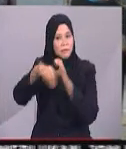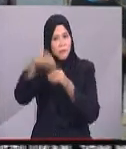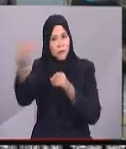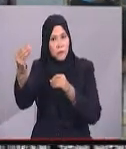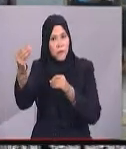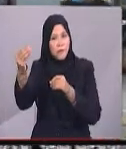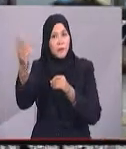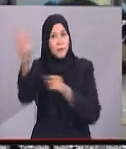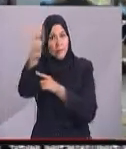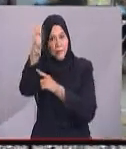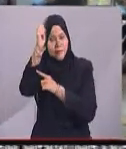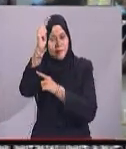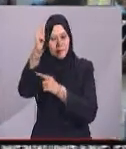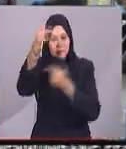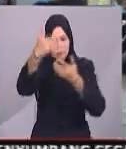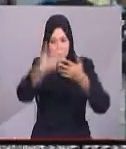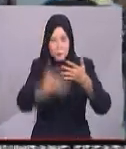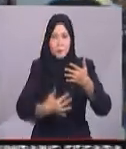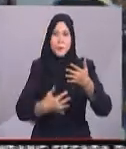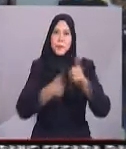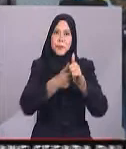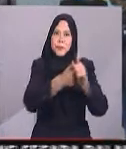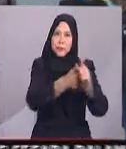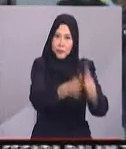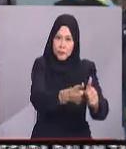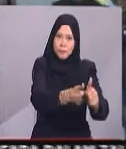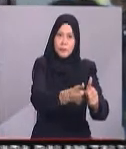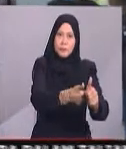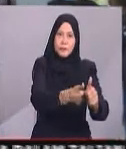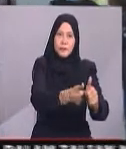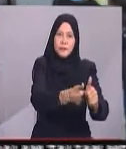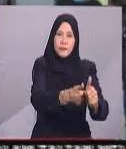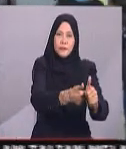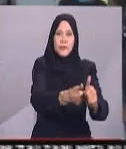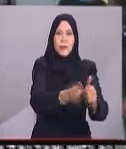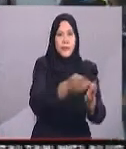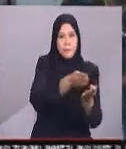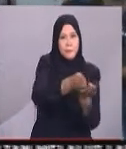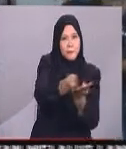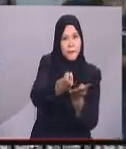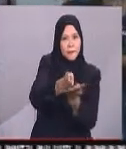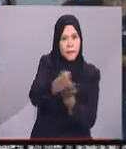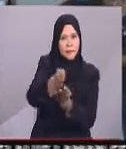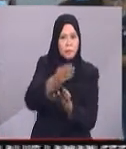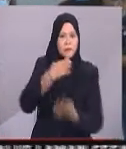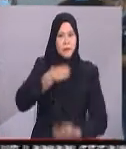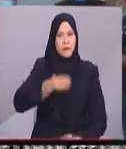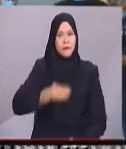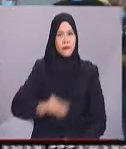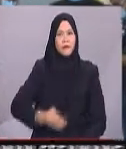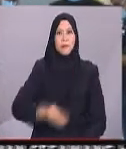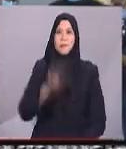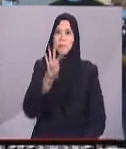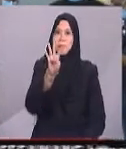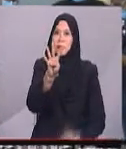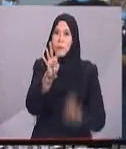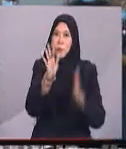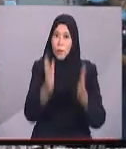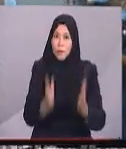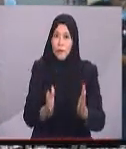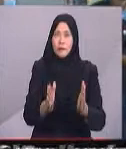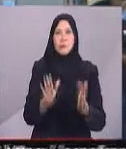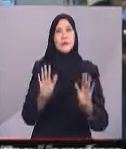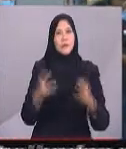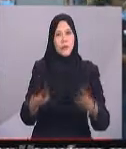mengikut pandangan Qaul Qadim daripada mazhab Syafi'i yang mengatakan 4 orang sudah